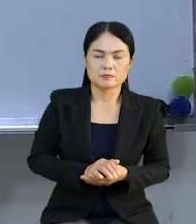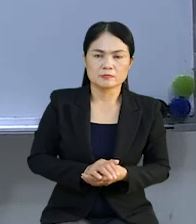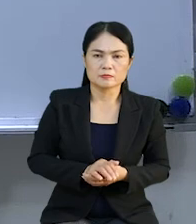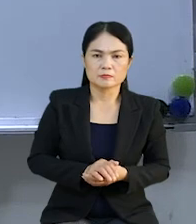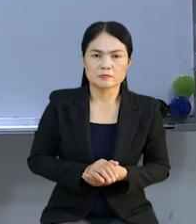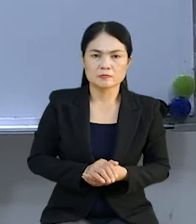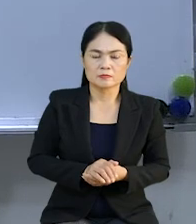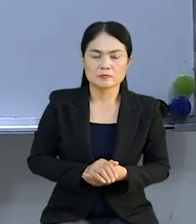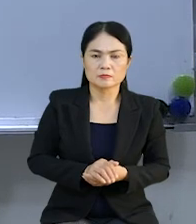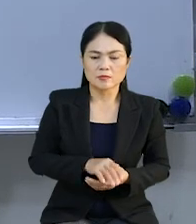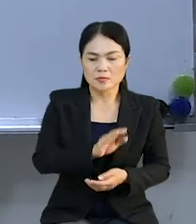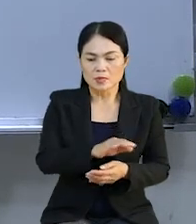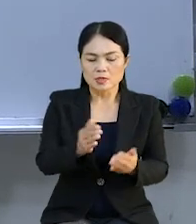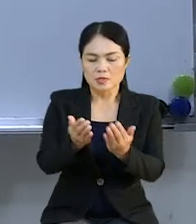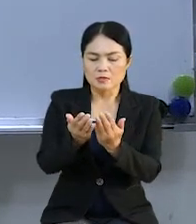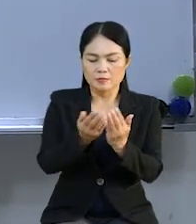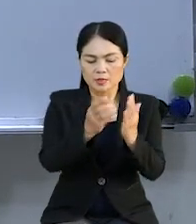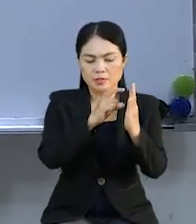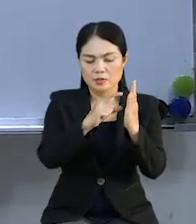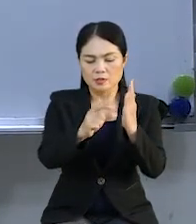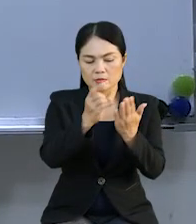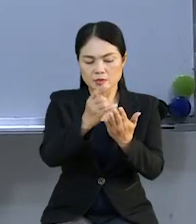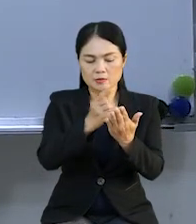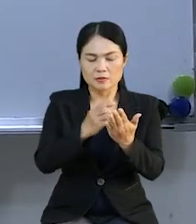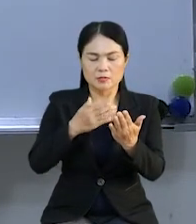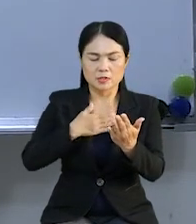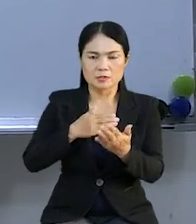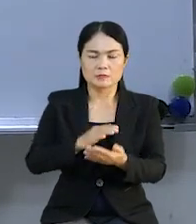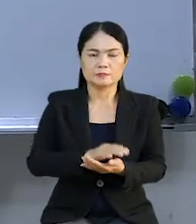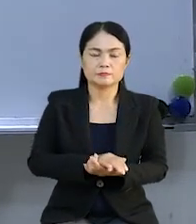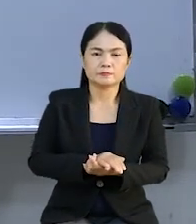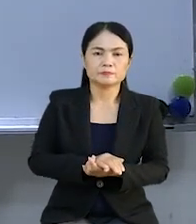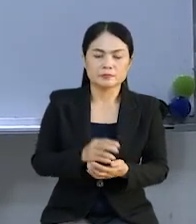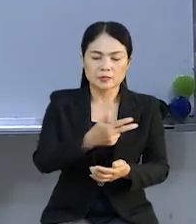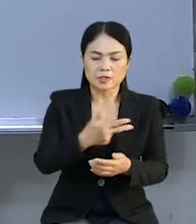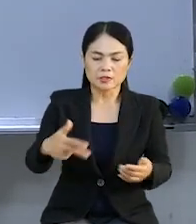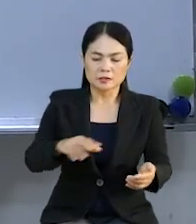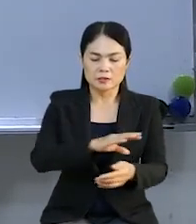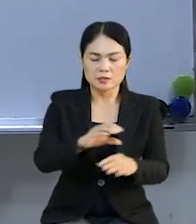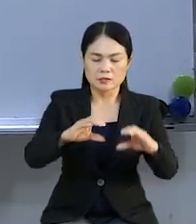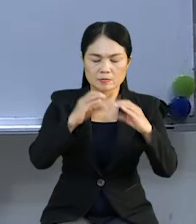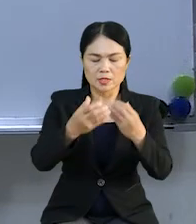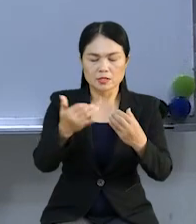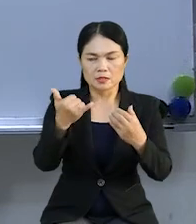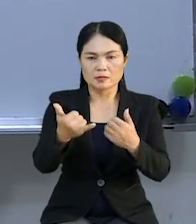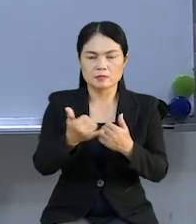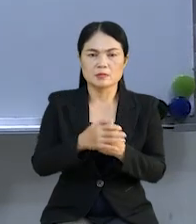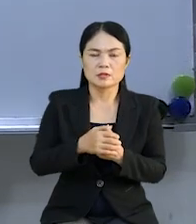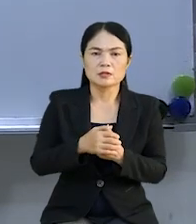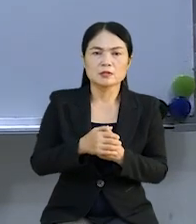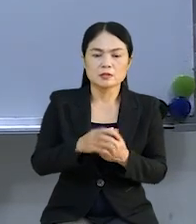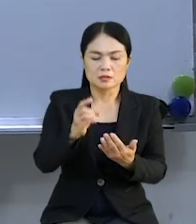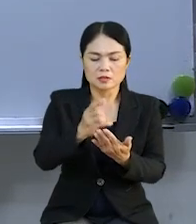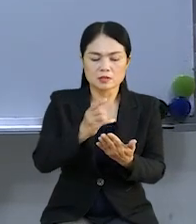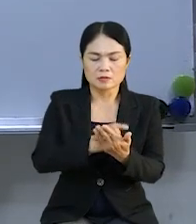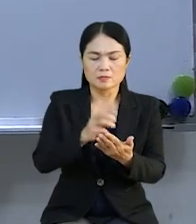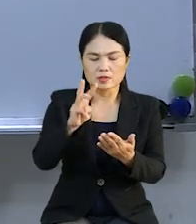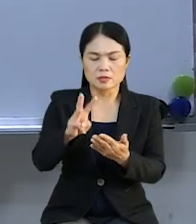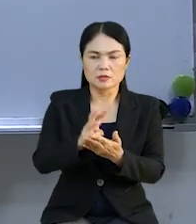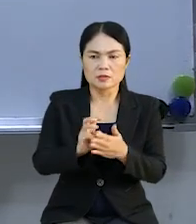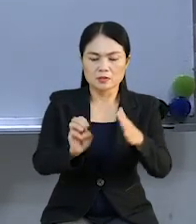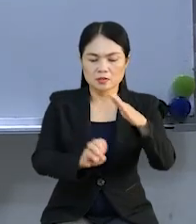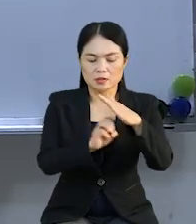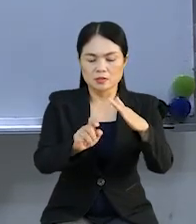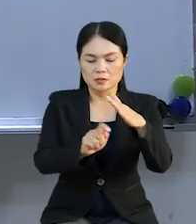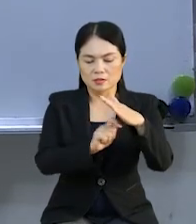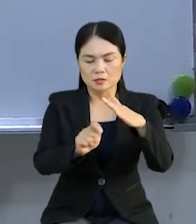บาดจังโกนอ่านจำนองเชิงเมเรียนจมูกลูกครูนะคนภาษาขมายถนัดตีประมุ้ยเมรียนตีใบทนเ